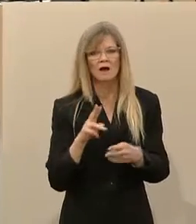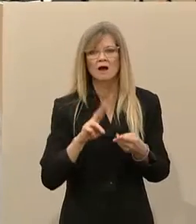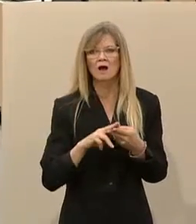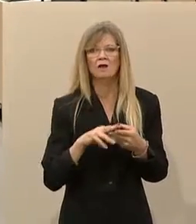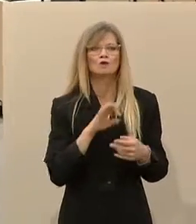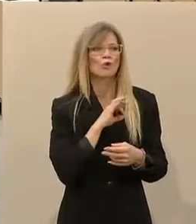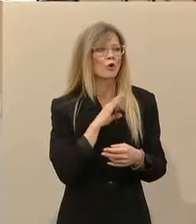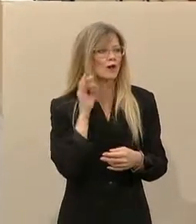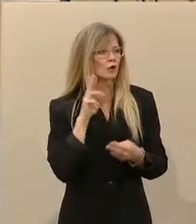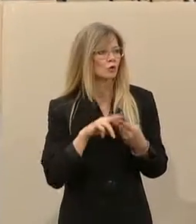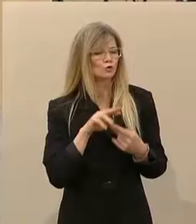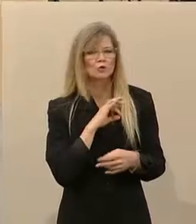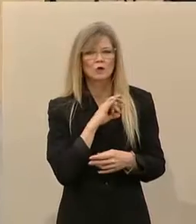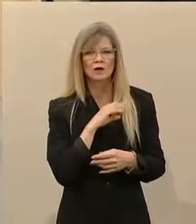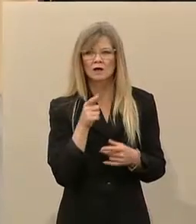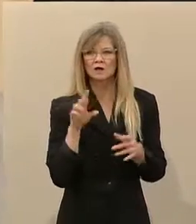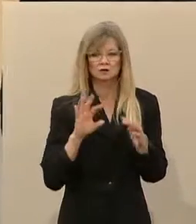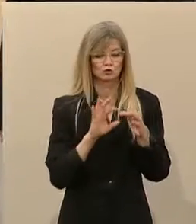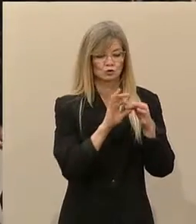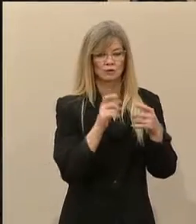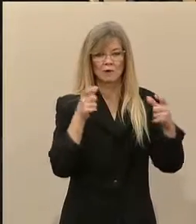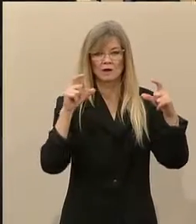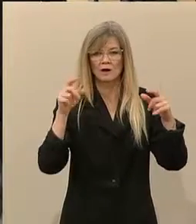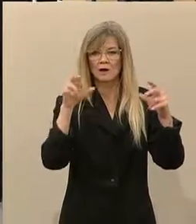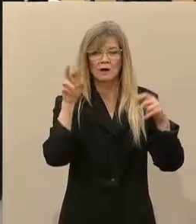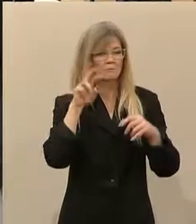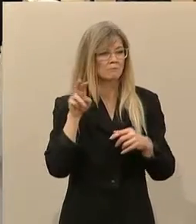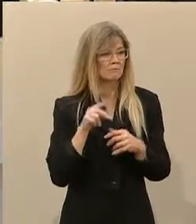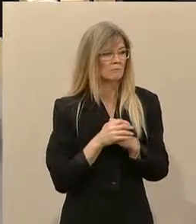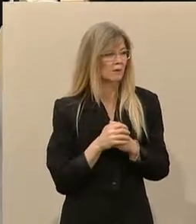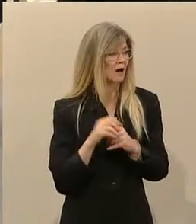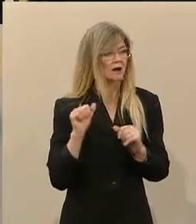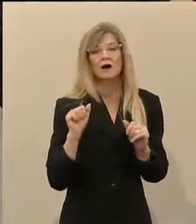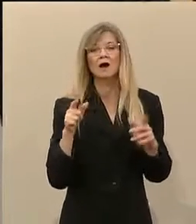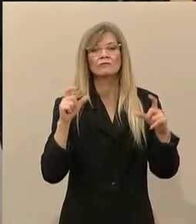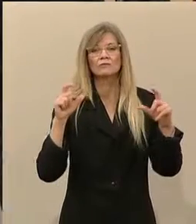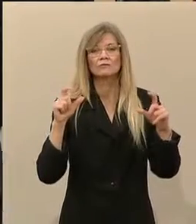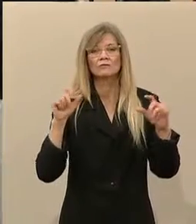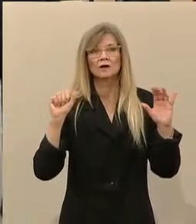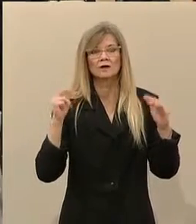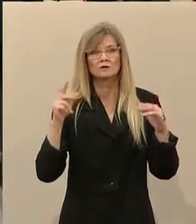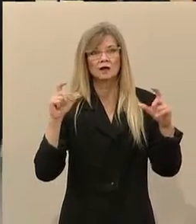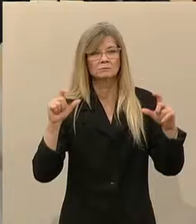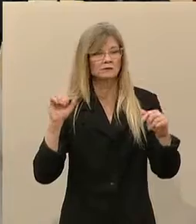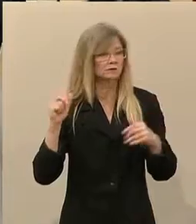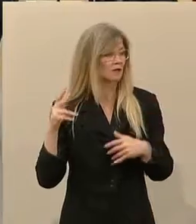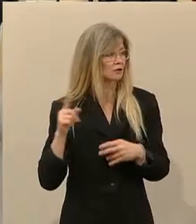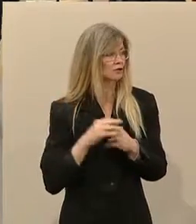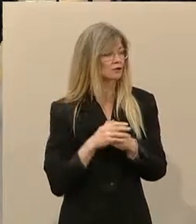Koordination in Angelegenheiten der Europäischen Union. Überblick über die Vorbereitung der EU-Präsidentschaft im zweiten